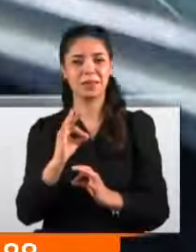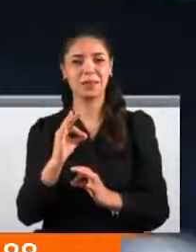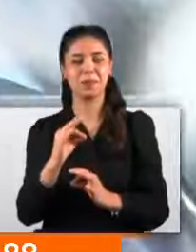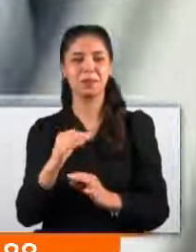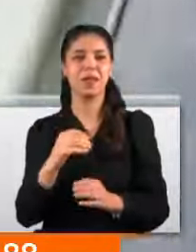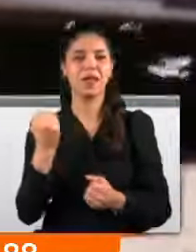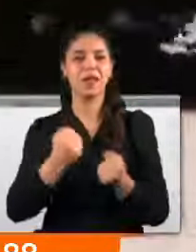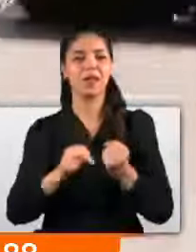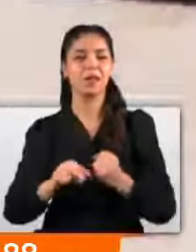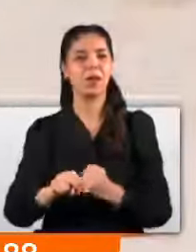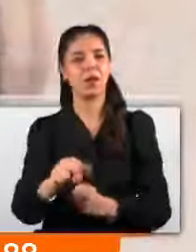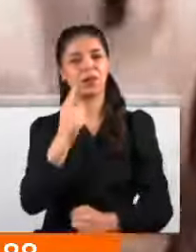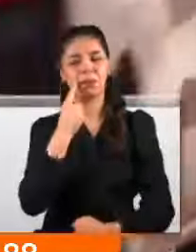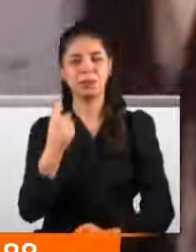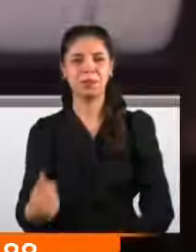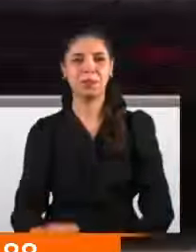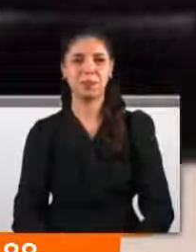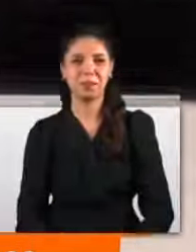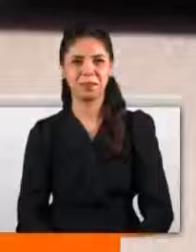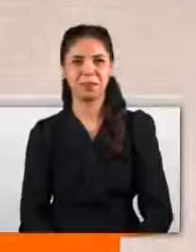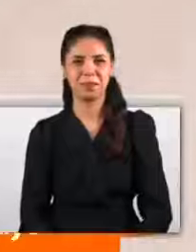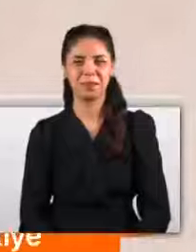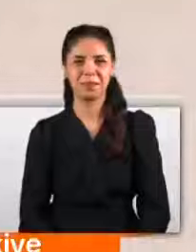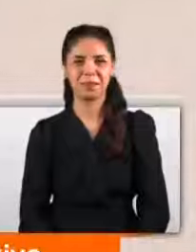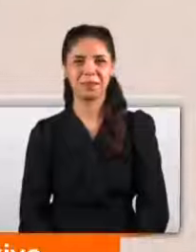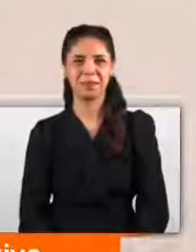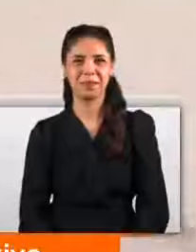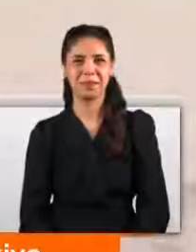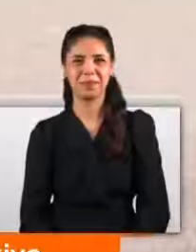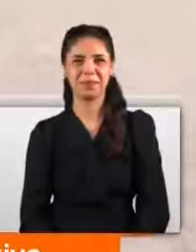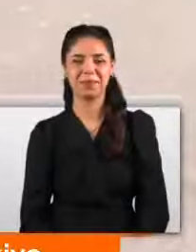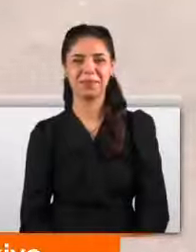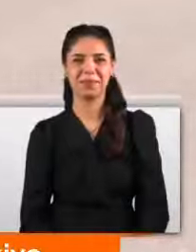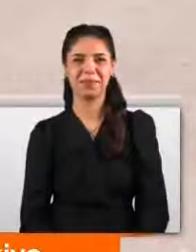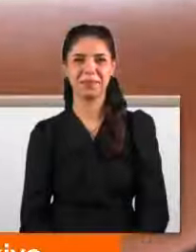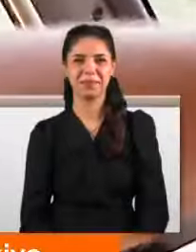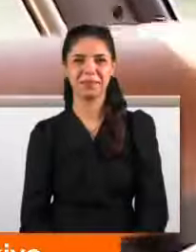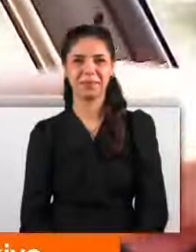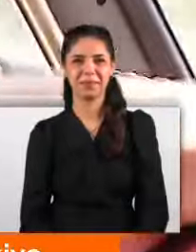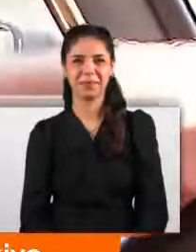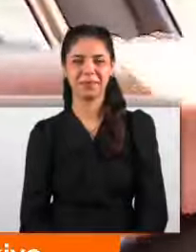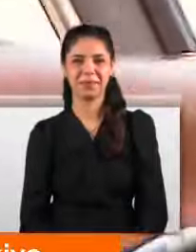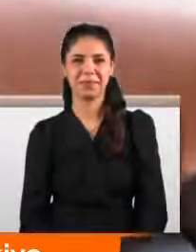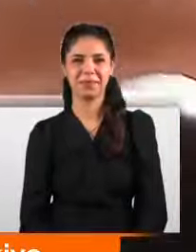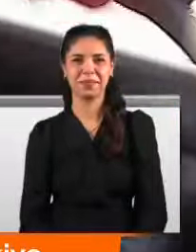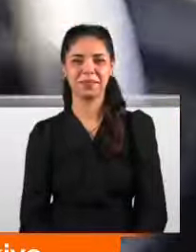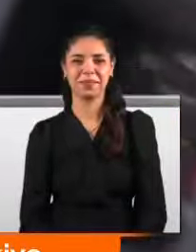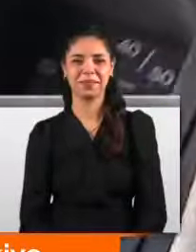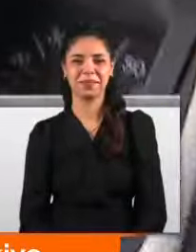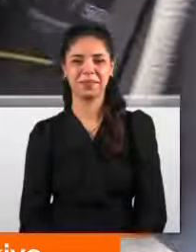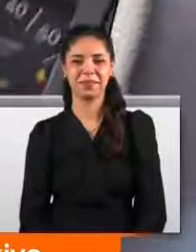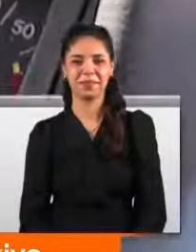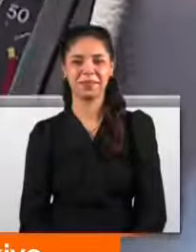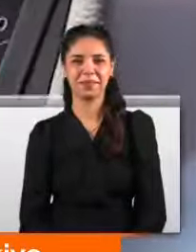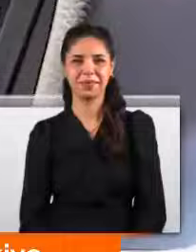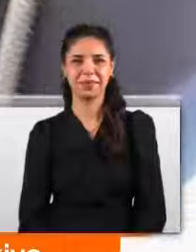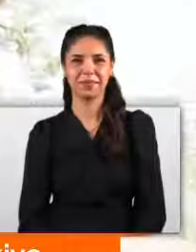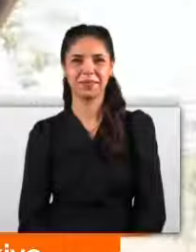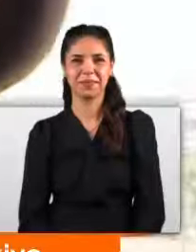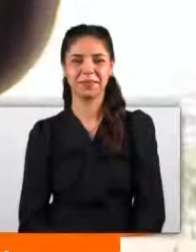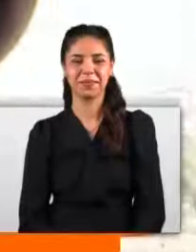trafiğe çıkalım. En büyük aşkımdın, el oldun şimdi. Sana